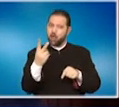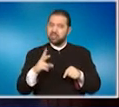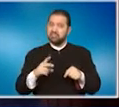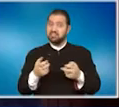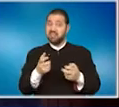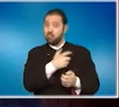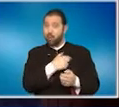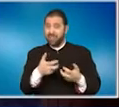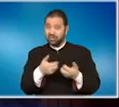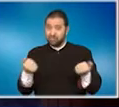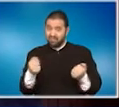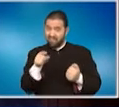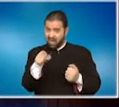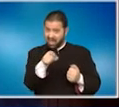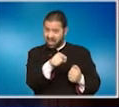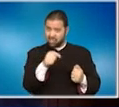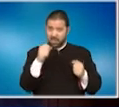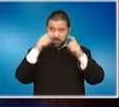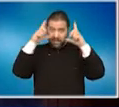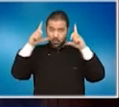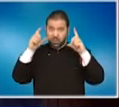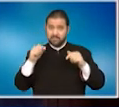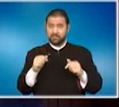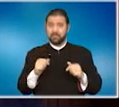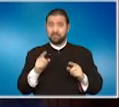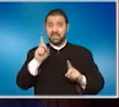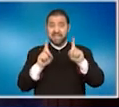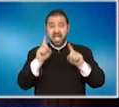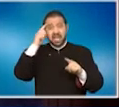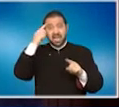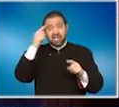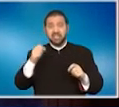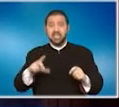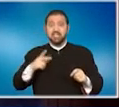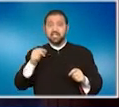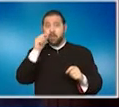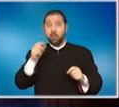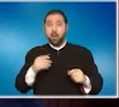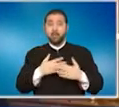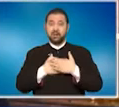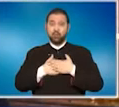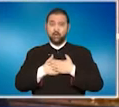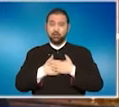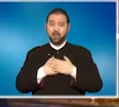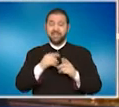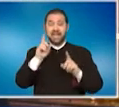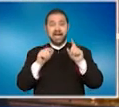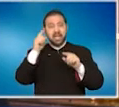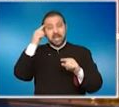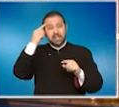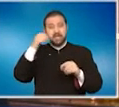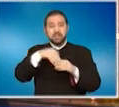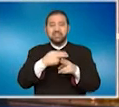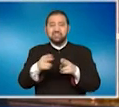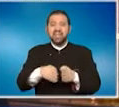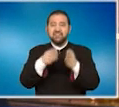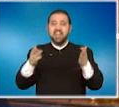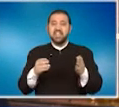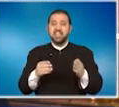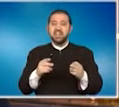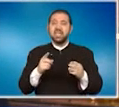ele. Având în vedere condiția noastră de oameni muritori, și Lazar, până la urmă, a avut parte de o minune